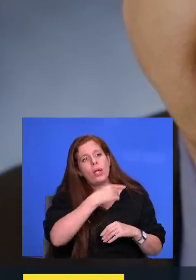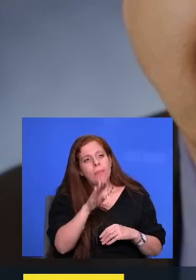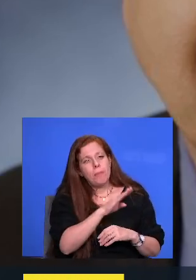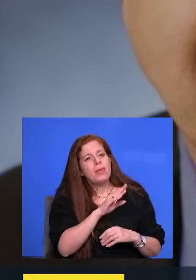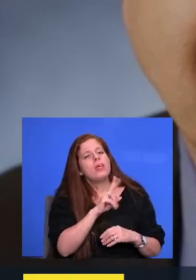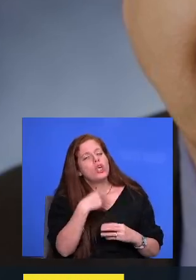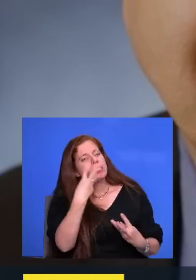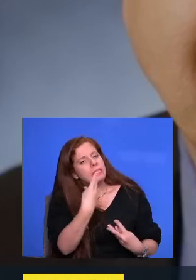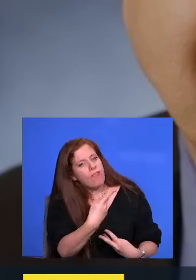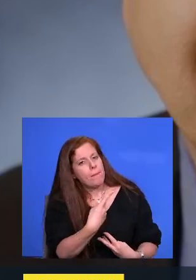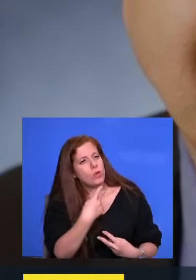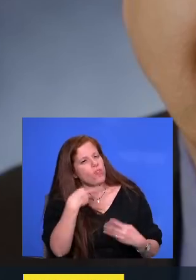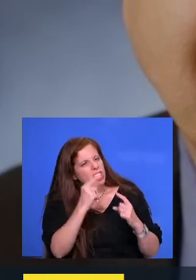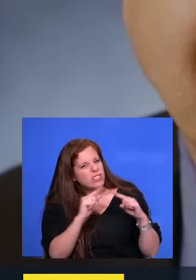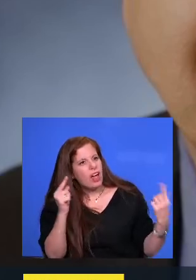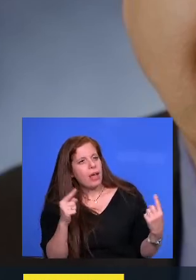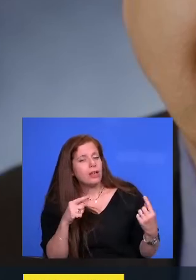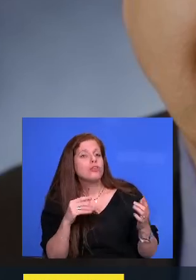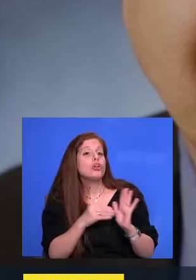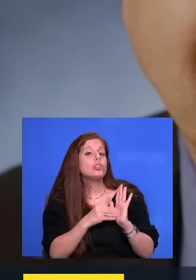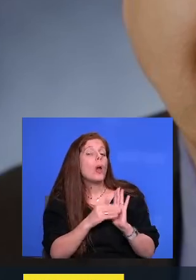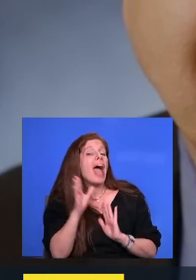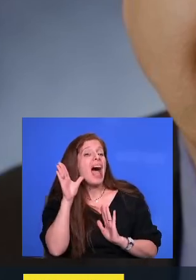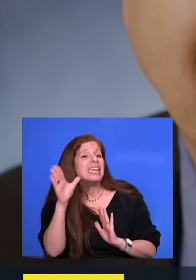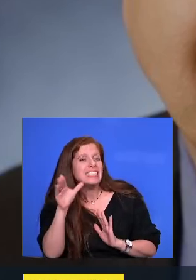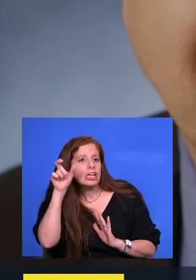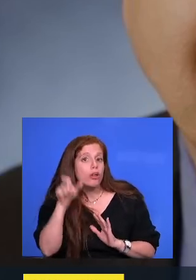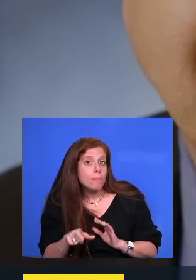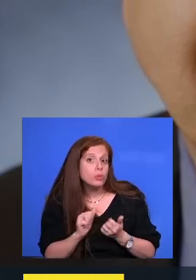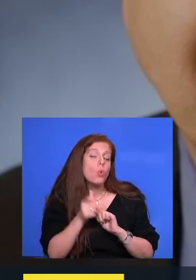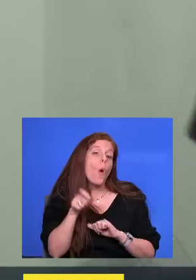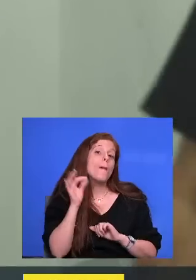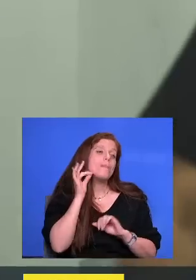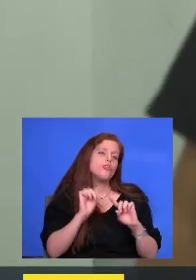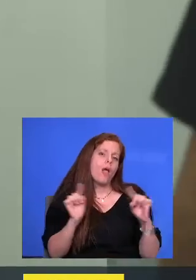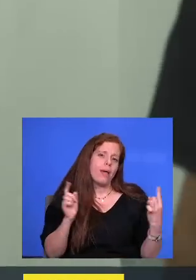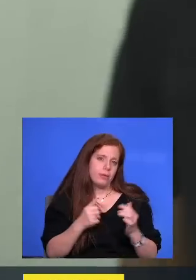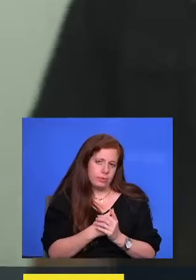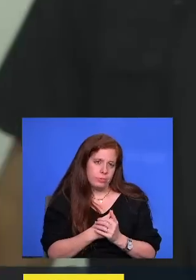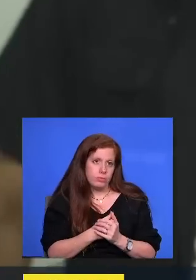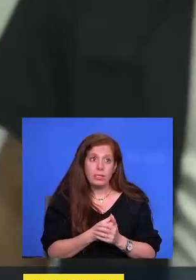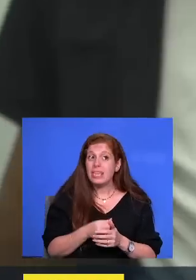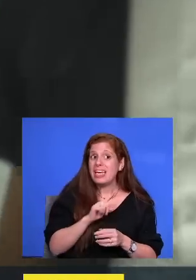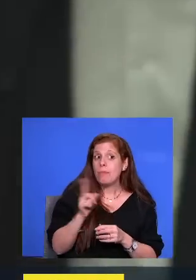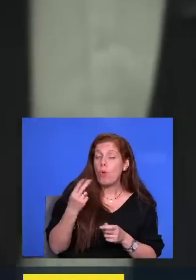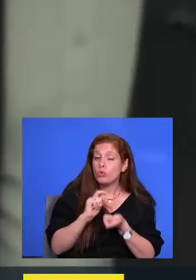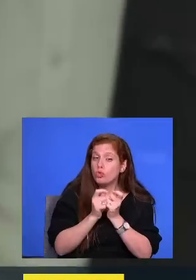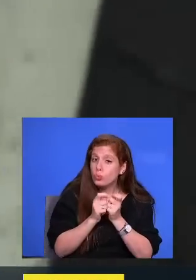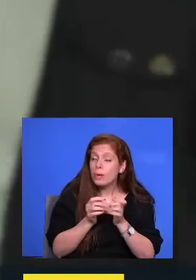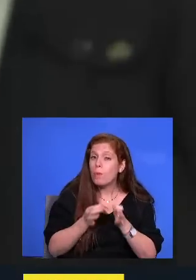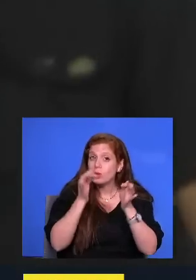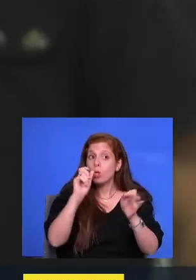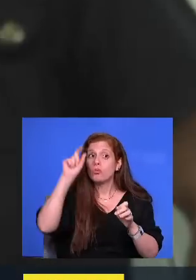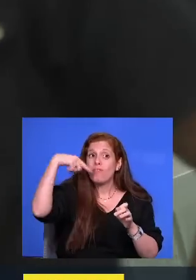בינינו ויש שפה אחרת שהיא לצורך ההזנה של מישהו או מישהי אחרת. אם לא יהיו שינויים או דחיות, בשבוע הבא